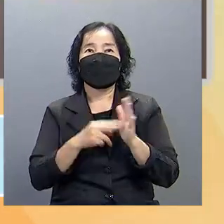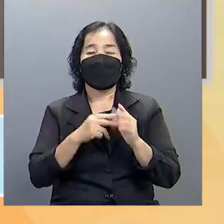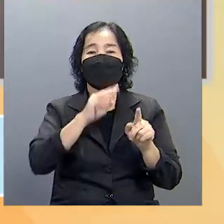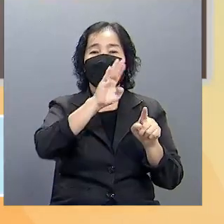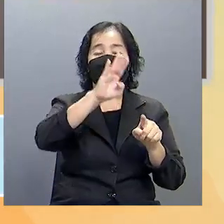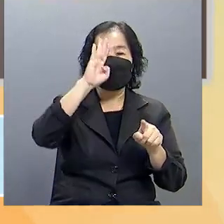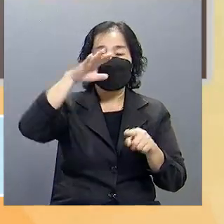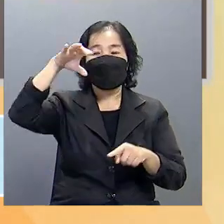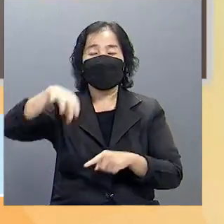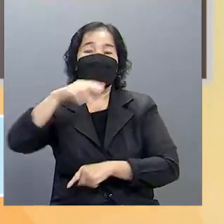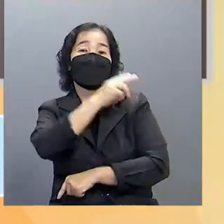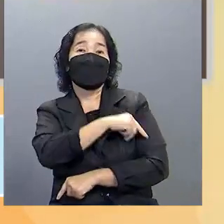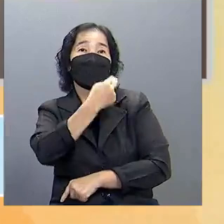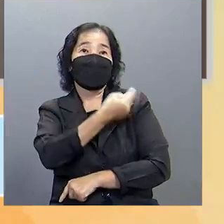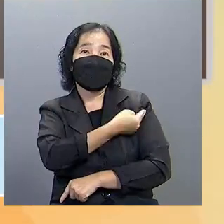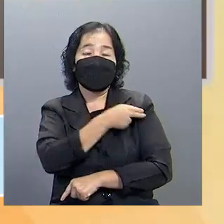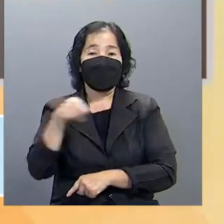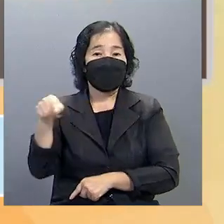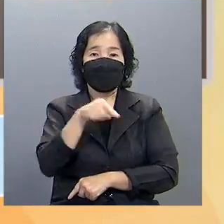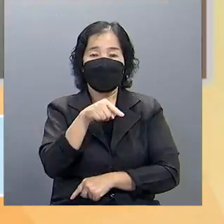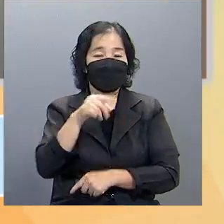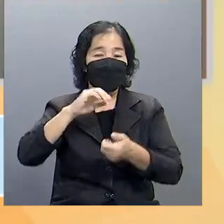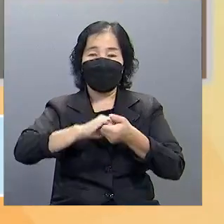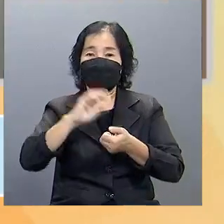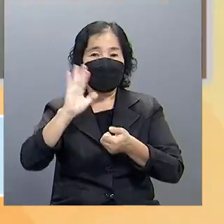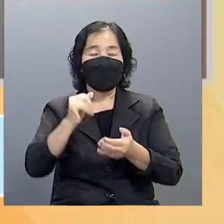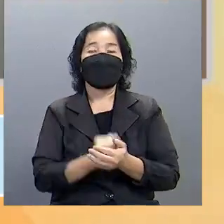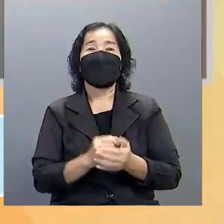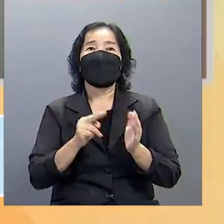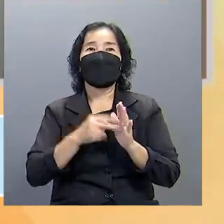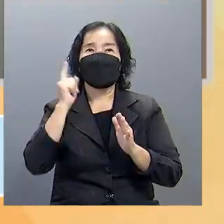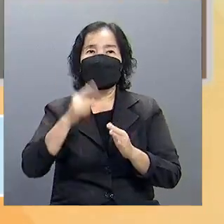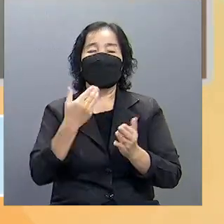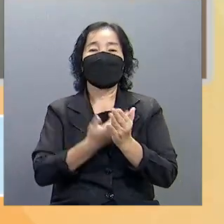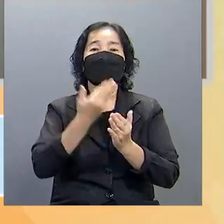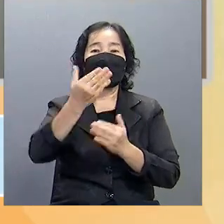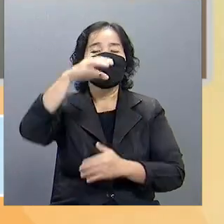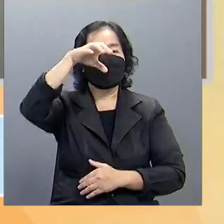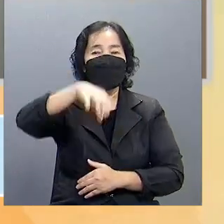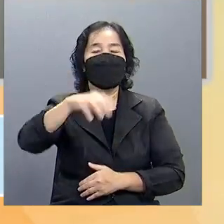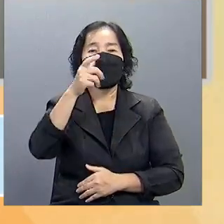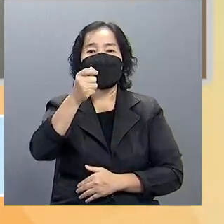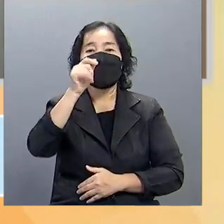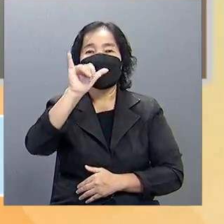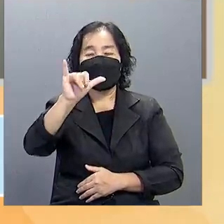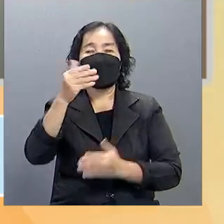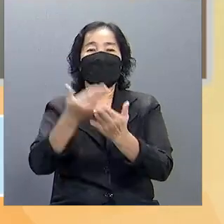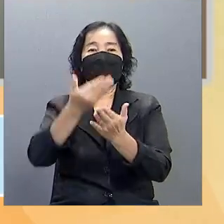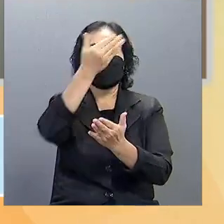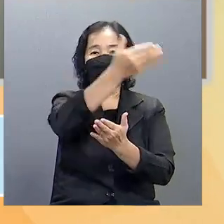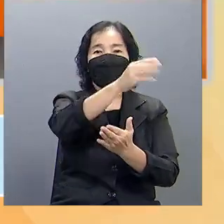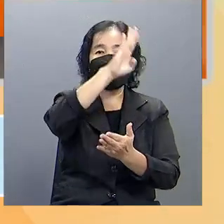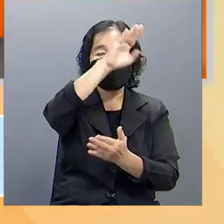หรือบริษัทกับคลินิกนะครับครับมันเป็นการซื้อที่สำนักงานคณะทำงานหารายอยแล้วจะเป็นผู้ซื้อกับบริษัทเพียงผู้เดียว